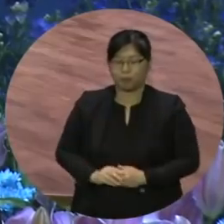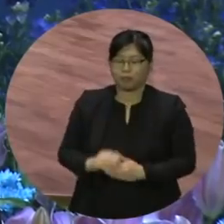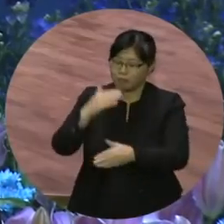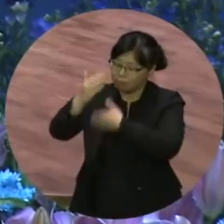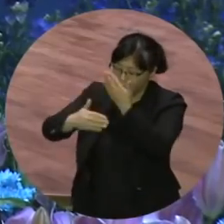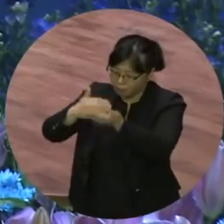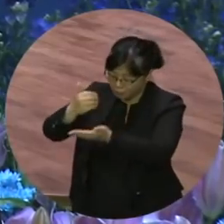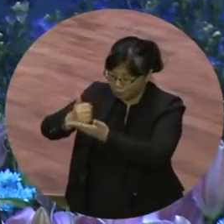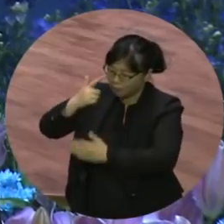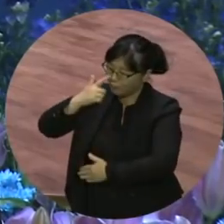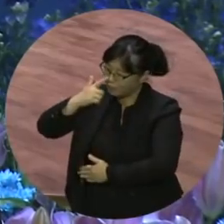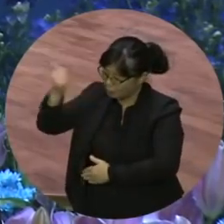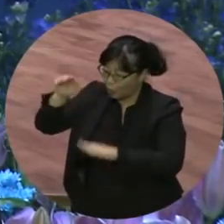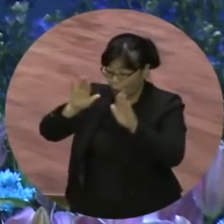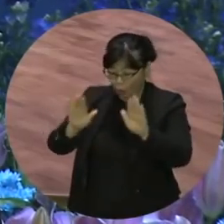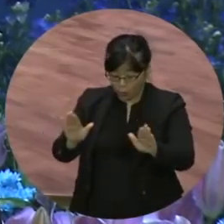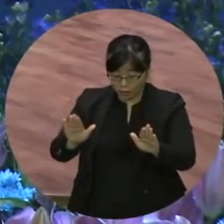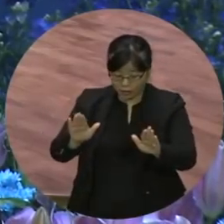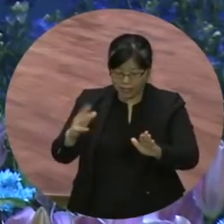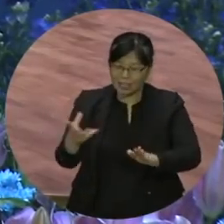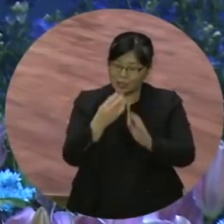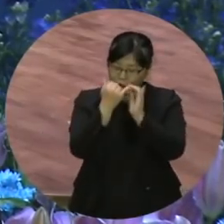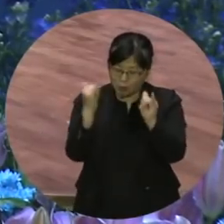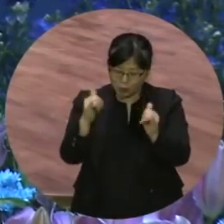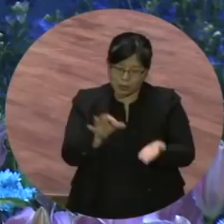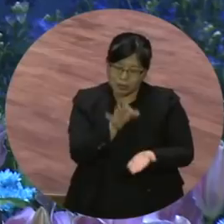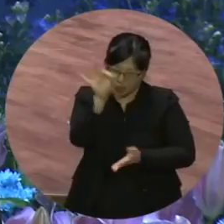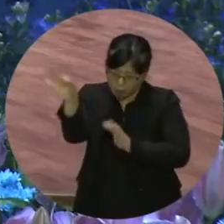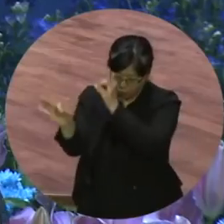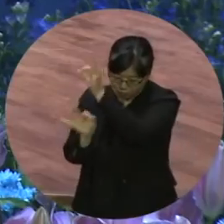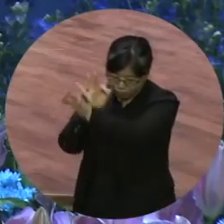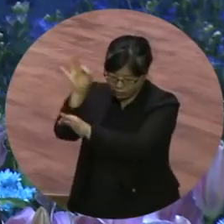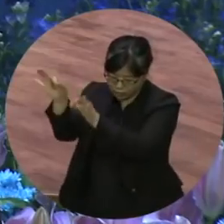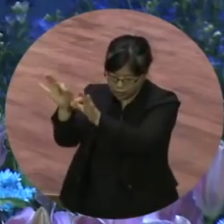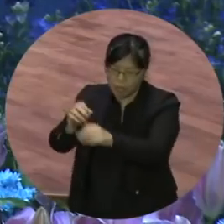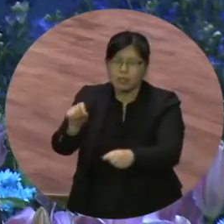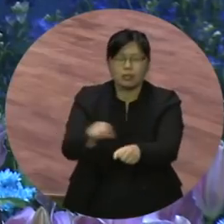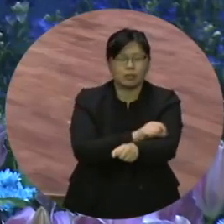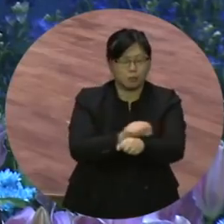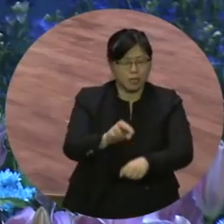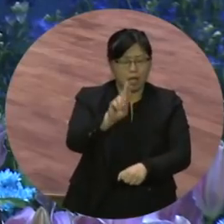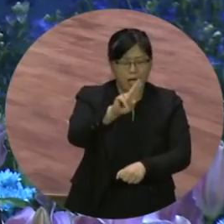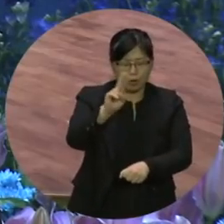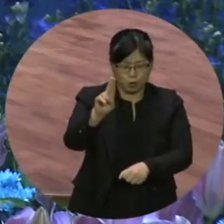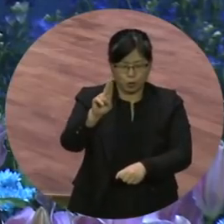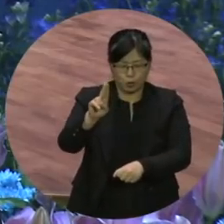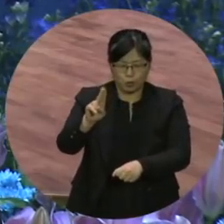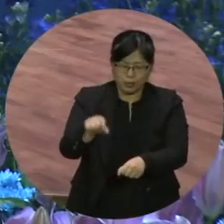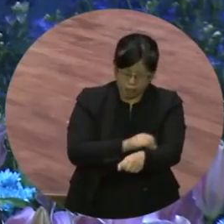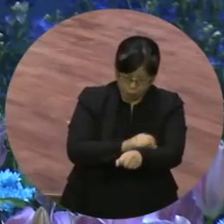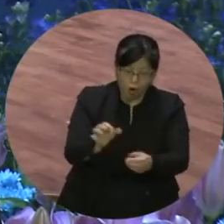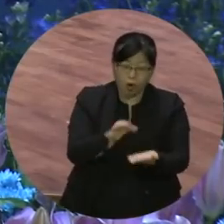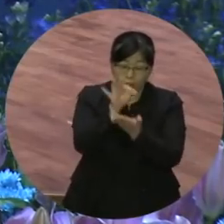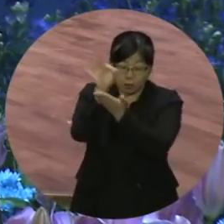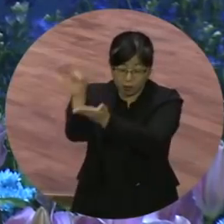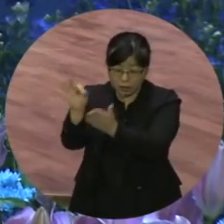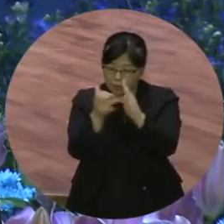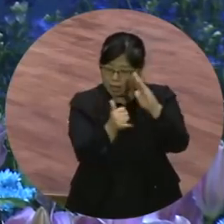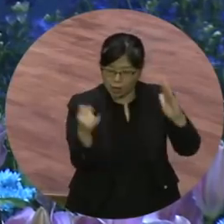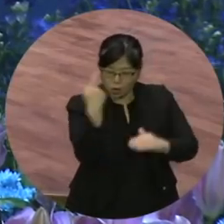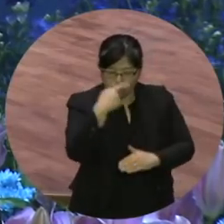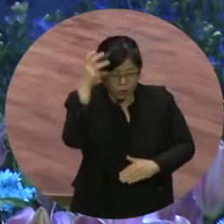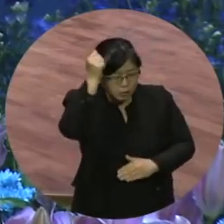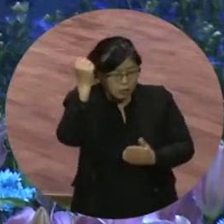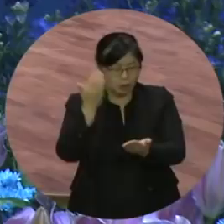예배드리며 성도들이 예물 드렸습니다. 특별히 알류 헌금 드린 귀한 가정들 하나님 시대 살릴 신학을